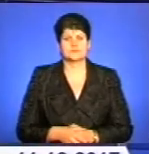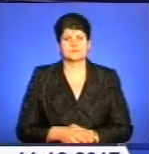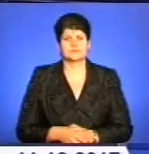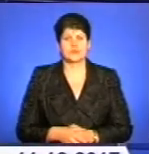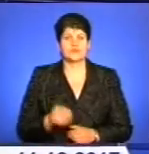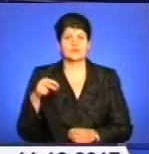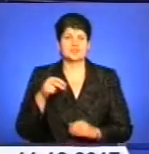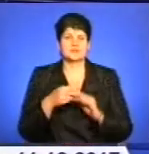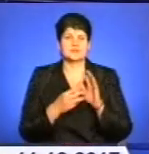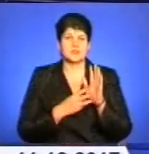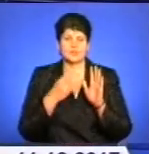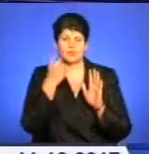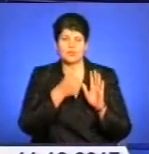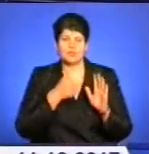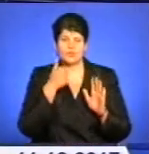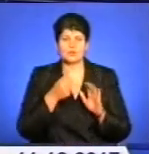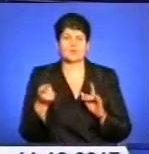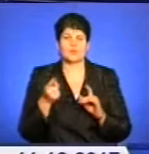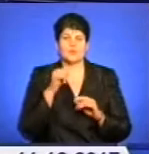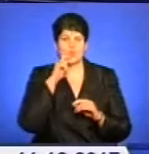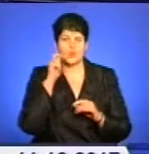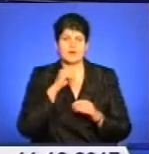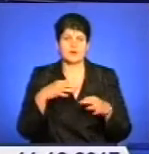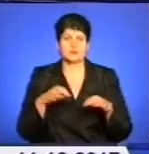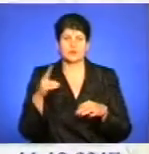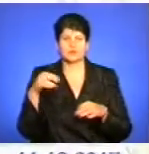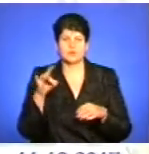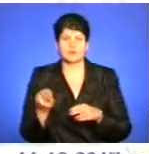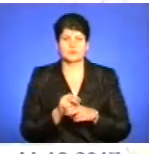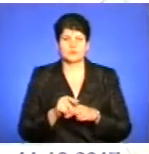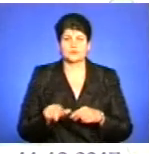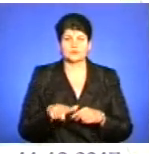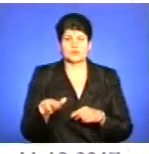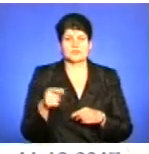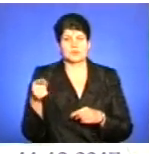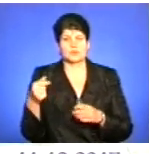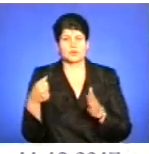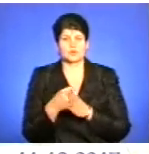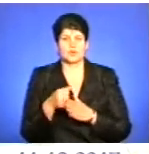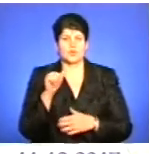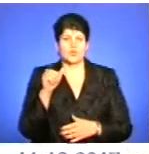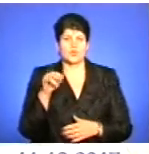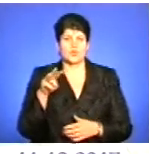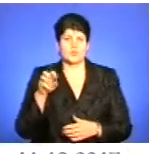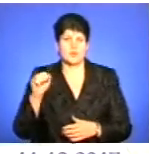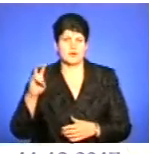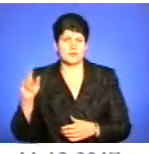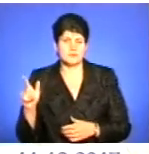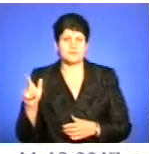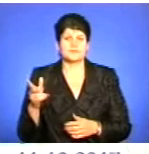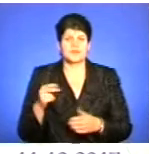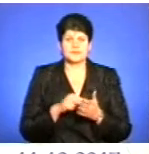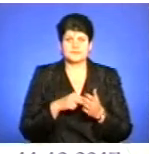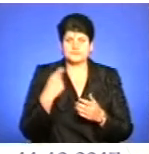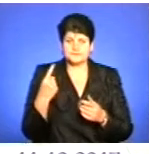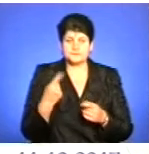У 2018 році «Укравтодор» ремонтуватиме дорогу від Тернополя до Умані. Про це розповів на засіданні уряду